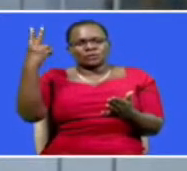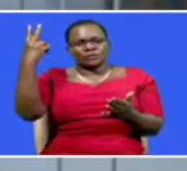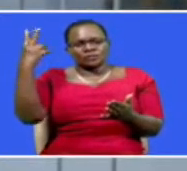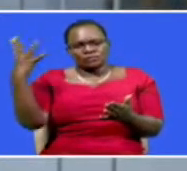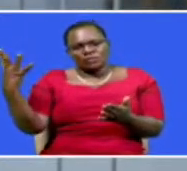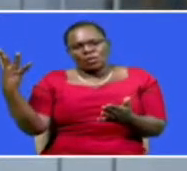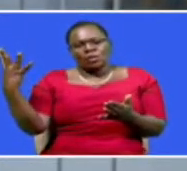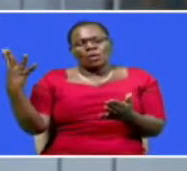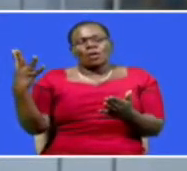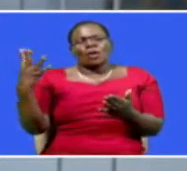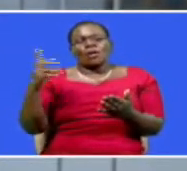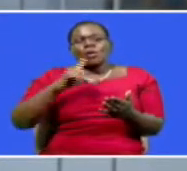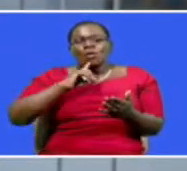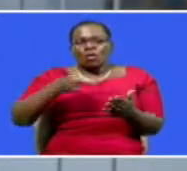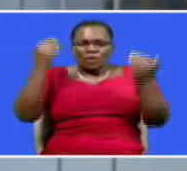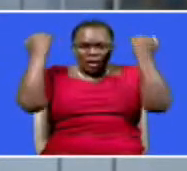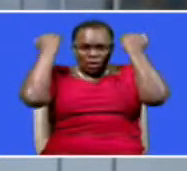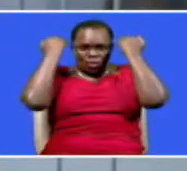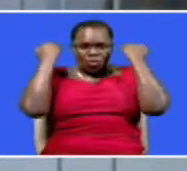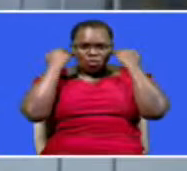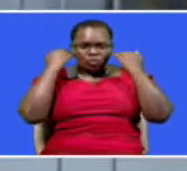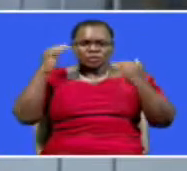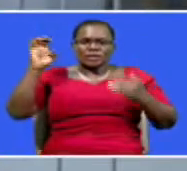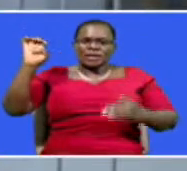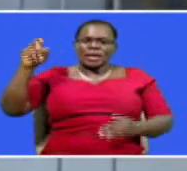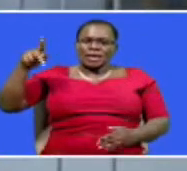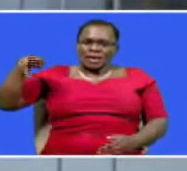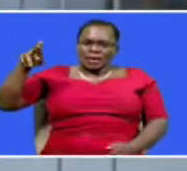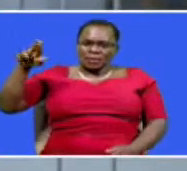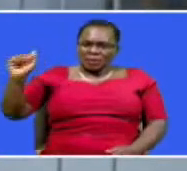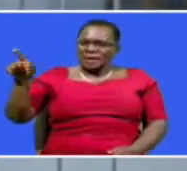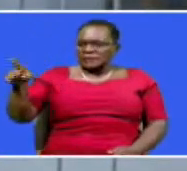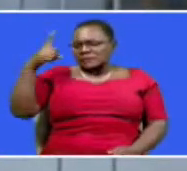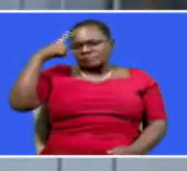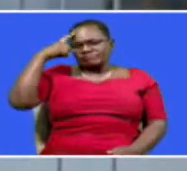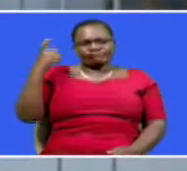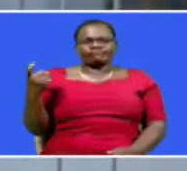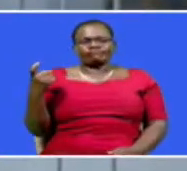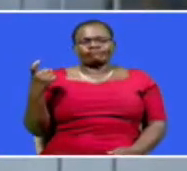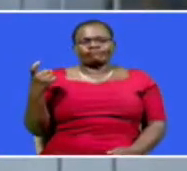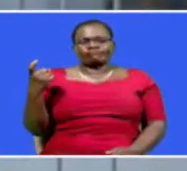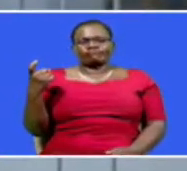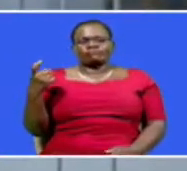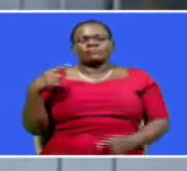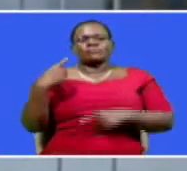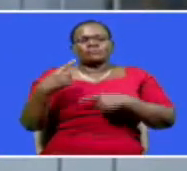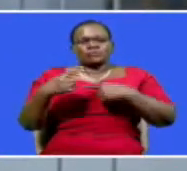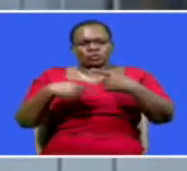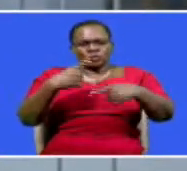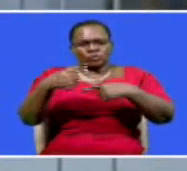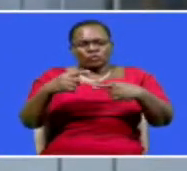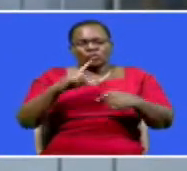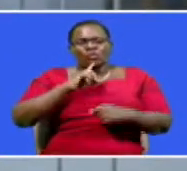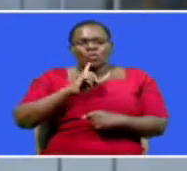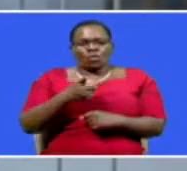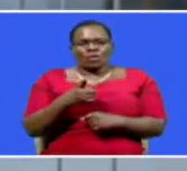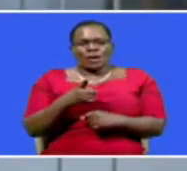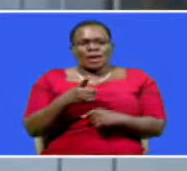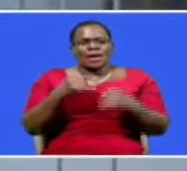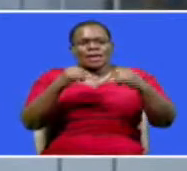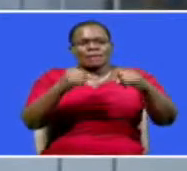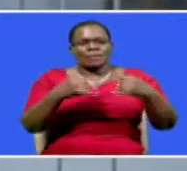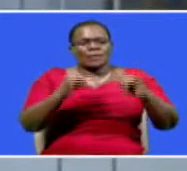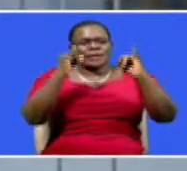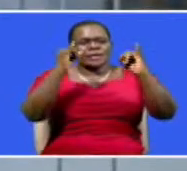2023-2024. Licha ya agizo la mahakama, mamlaka ya kudhibiti bei ya mafuta nchini EPRA imeendelea kukiuka agizo hilo kwa kutekeleza